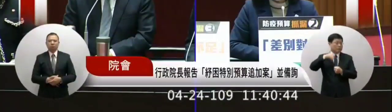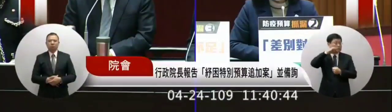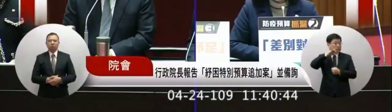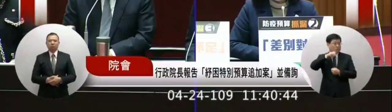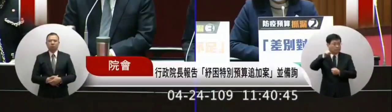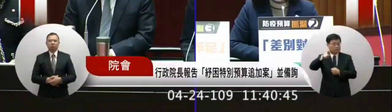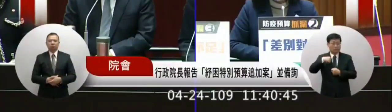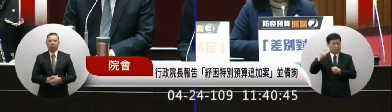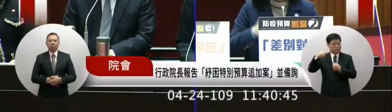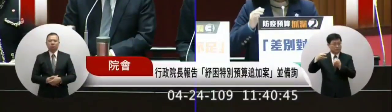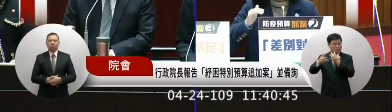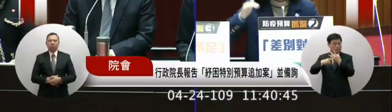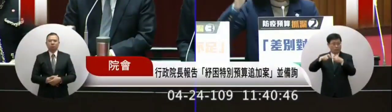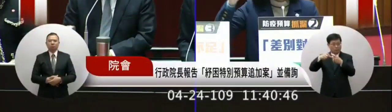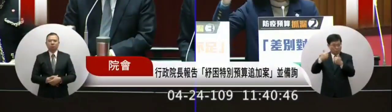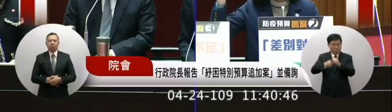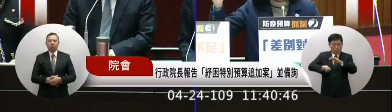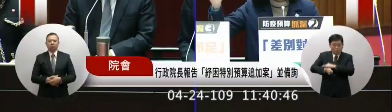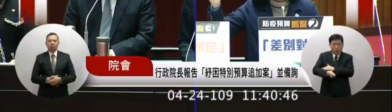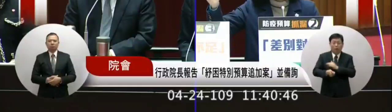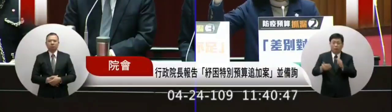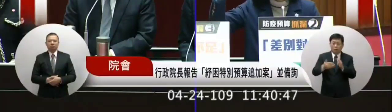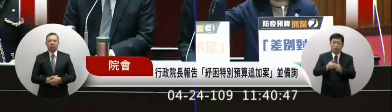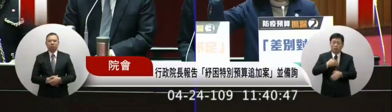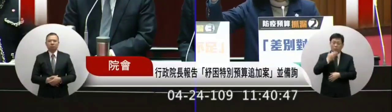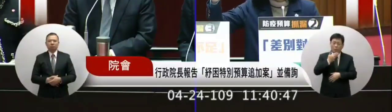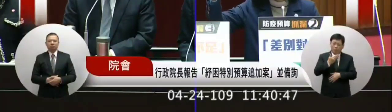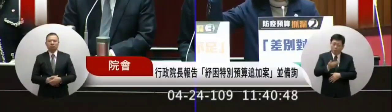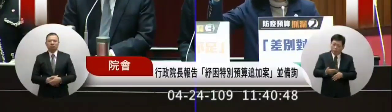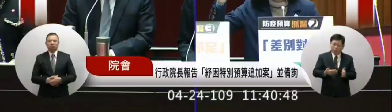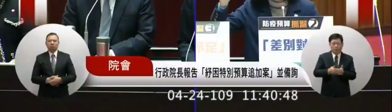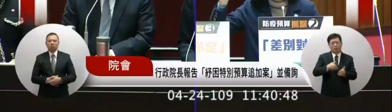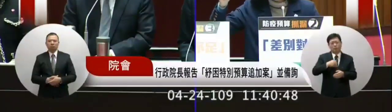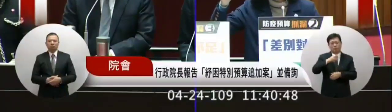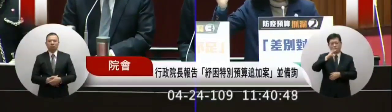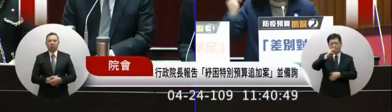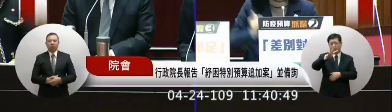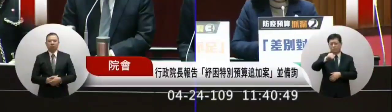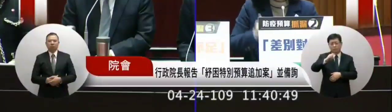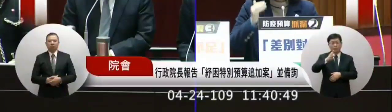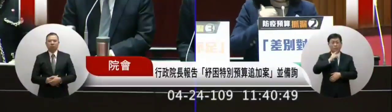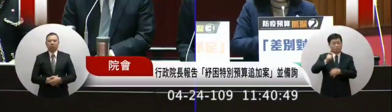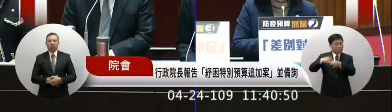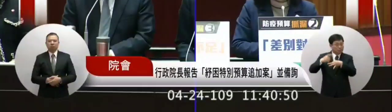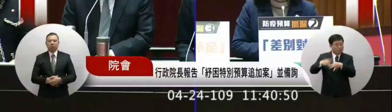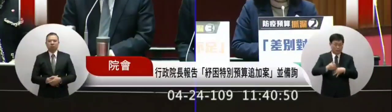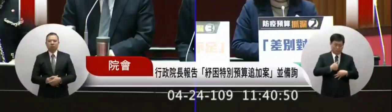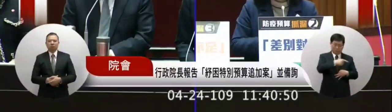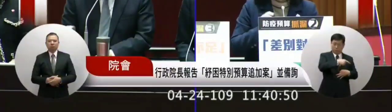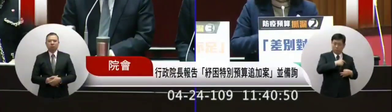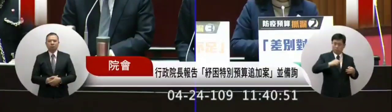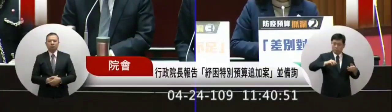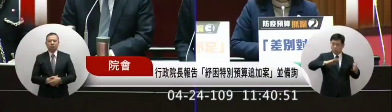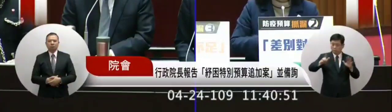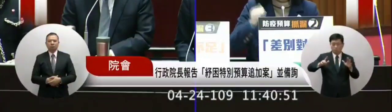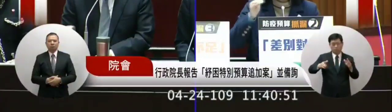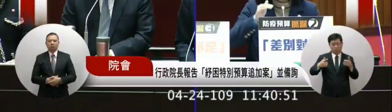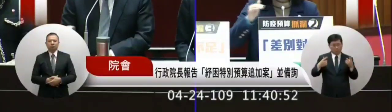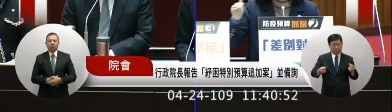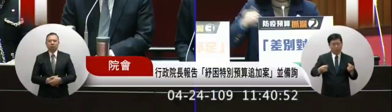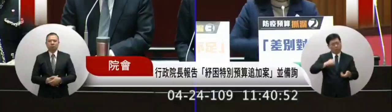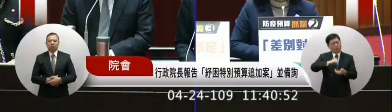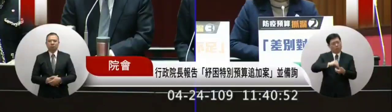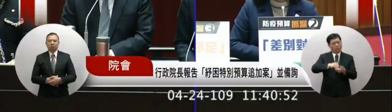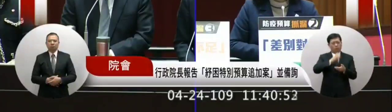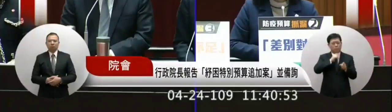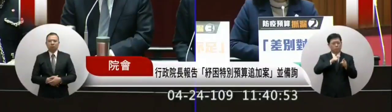这个彰化一个职业工会投保，他保到年纪长的时候才到3万、4万等等，可是他的收入跟他实际的状况未必是用